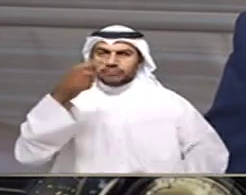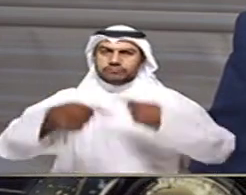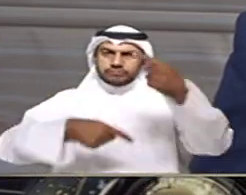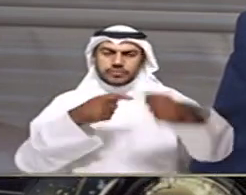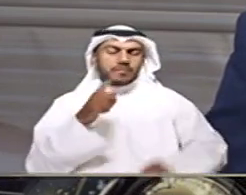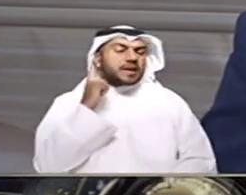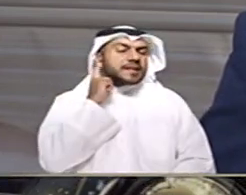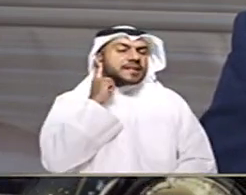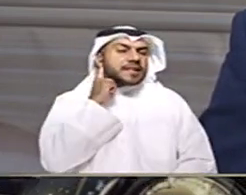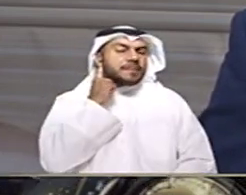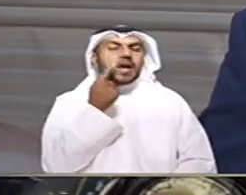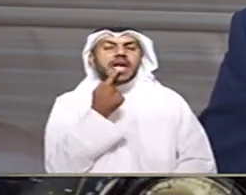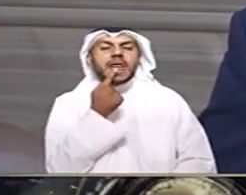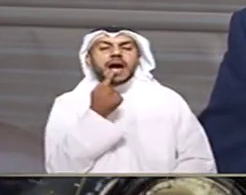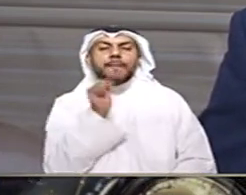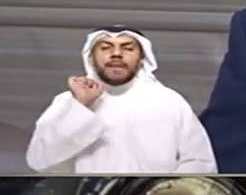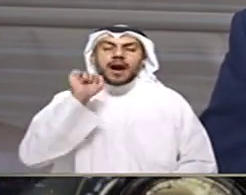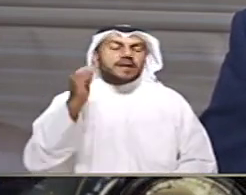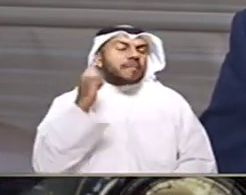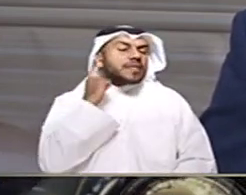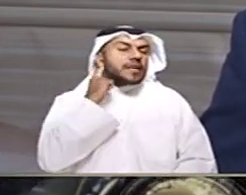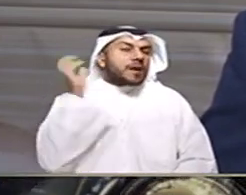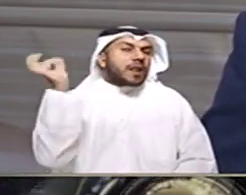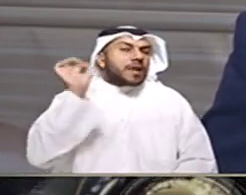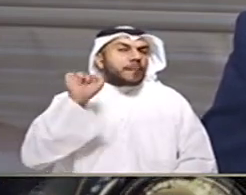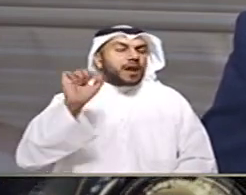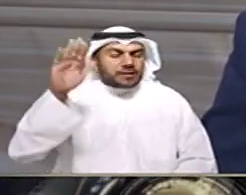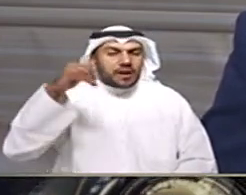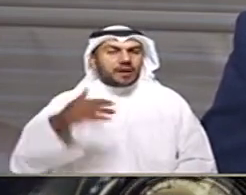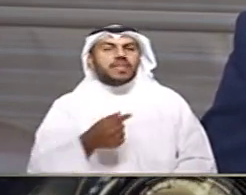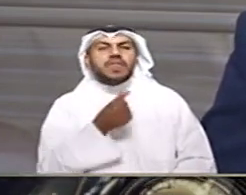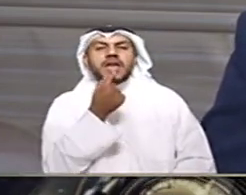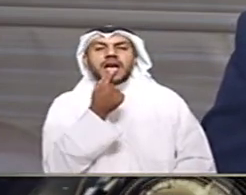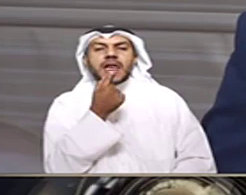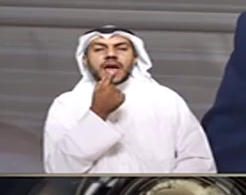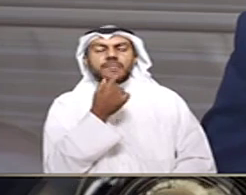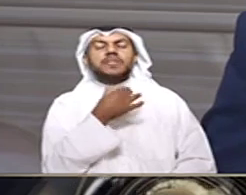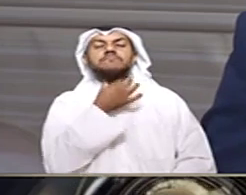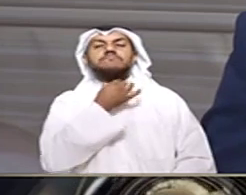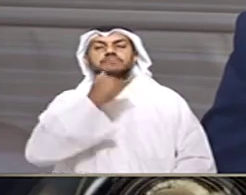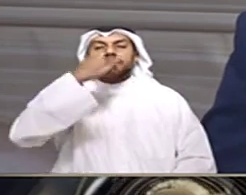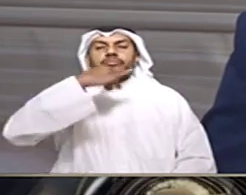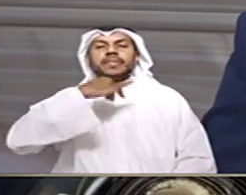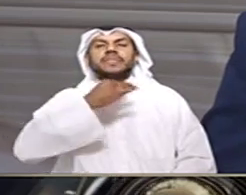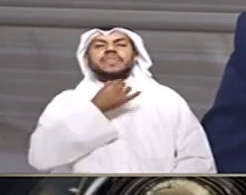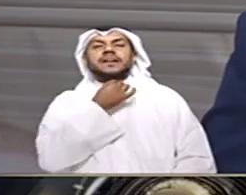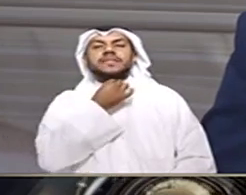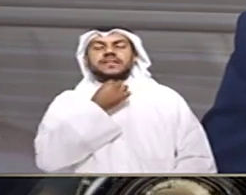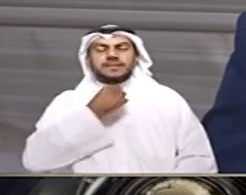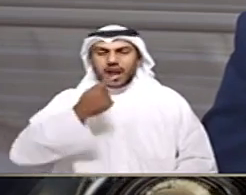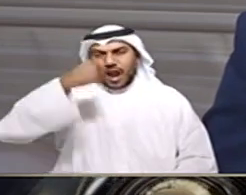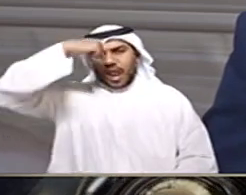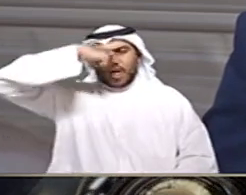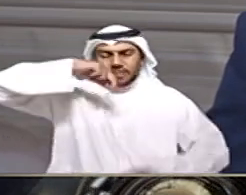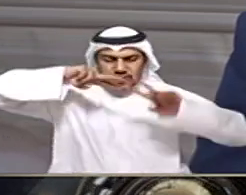والنطق فقط. البلع، عيادة البلع والحنجرة اللي هي عيادة المناظير